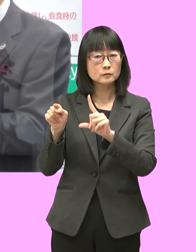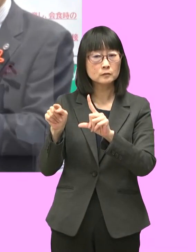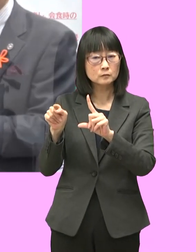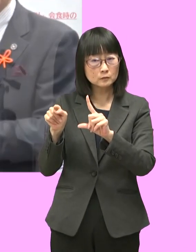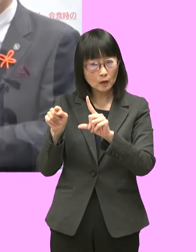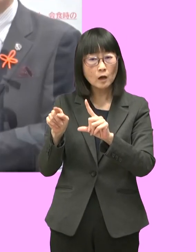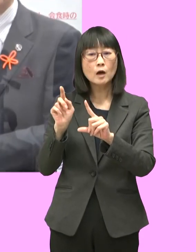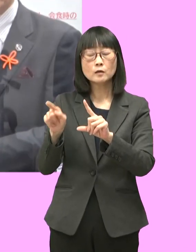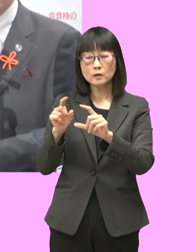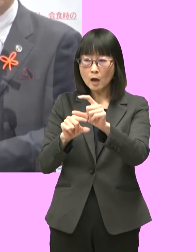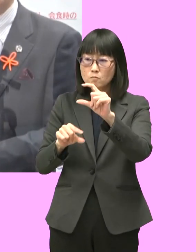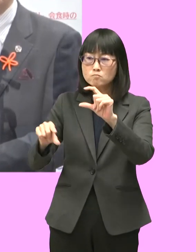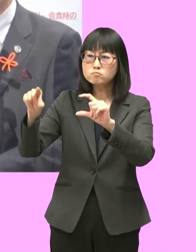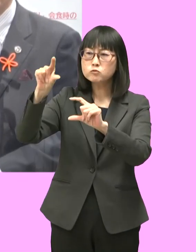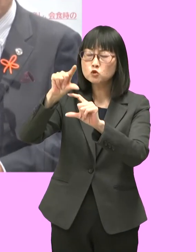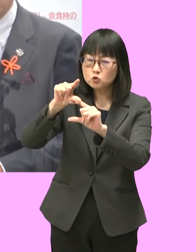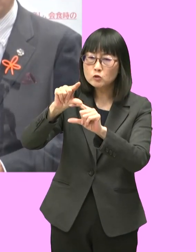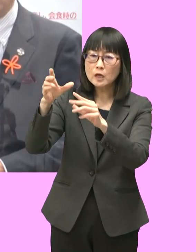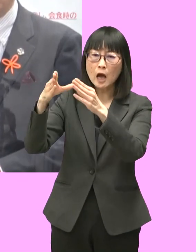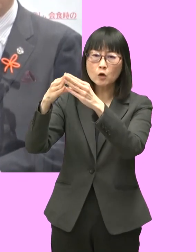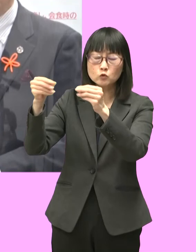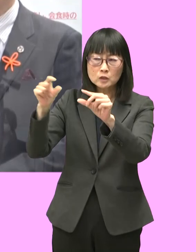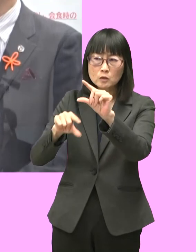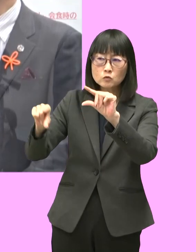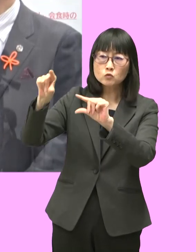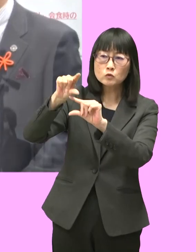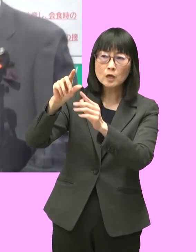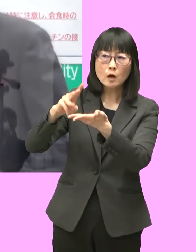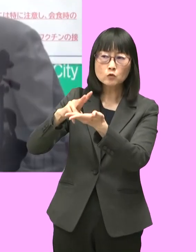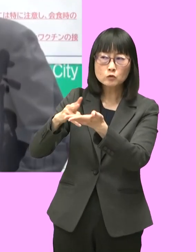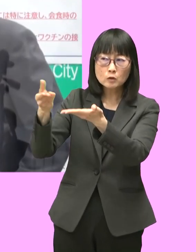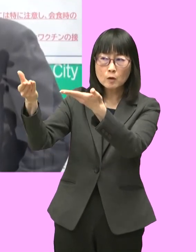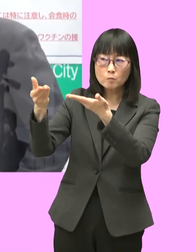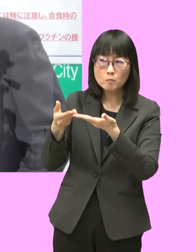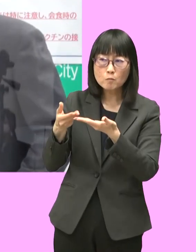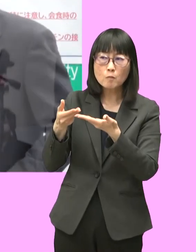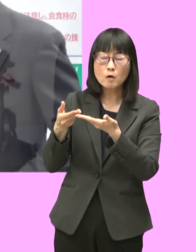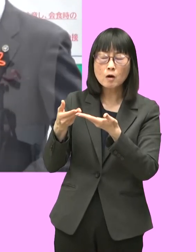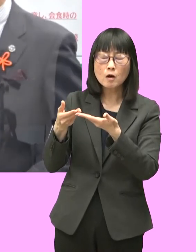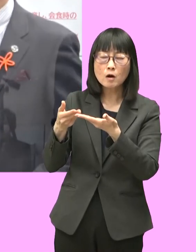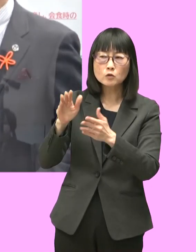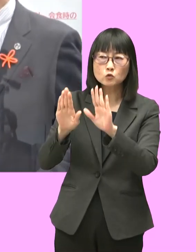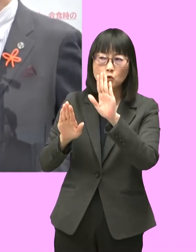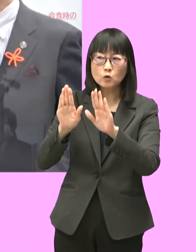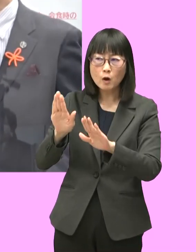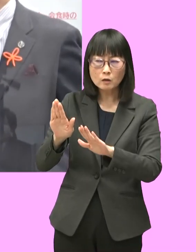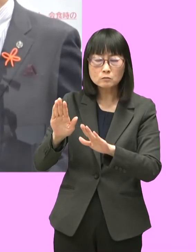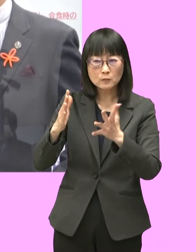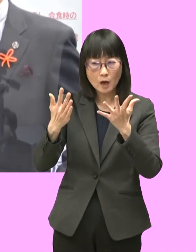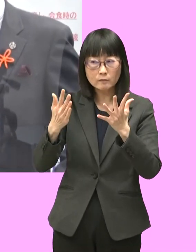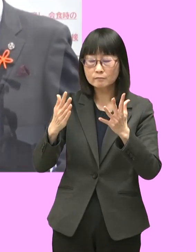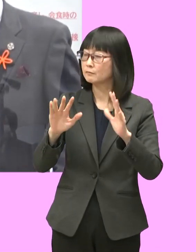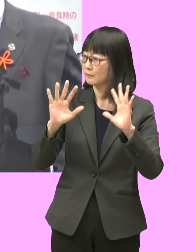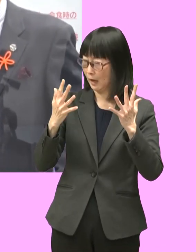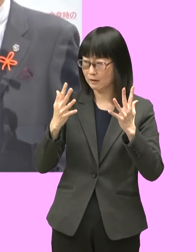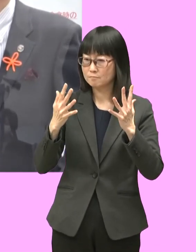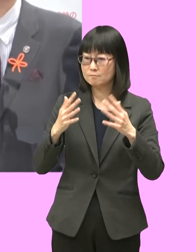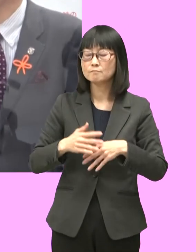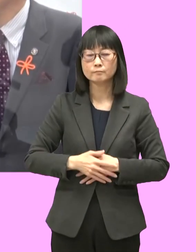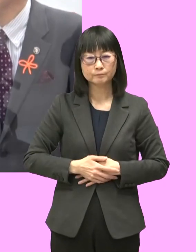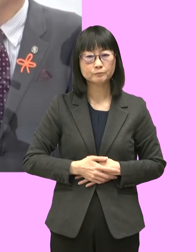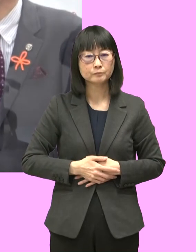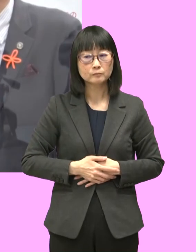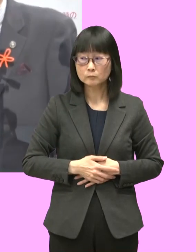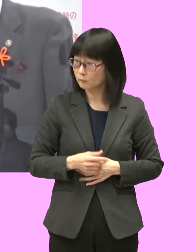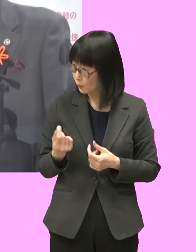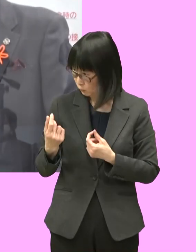が来るという形では 今のところはありません。 あ、はい、分かり ました。です よね。はい、国からの前倒しの発表が